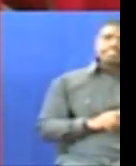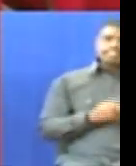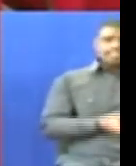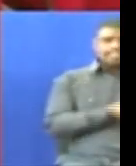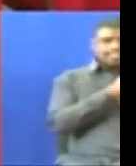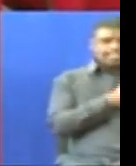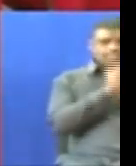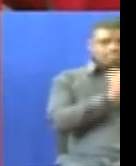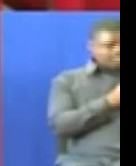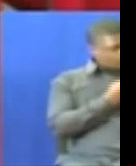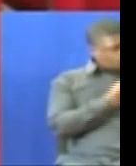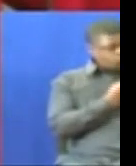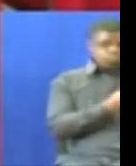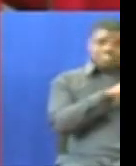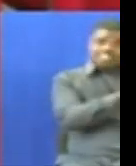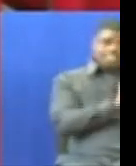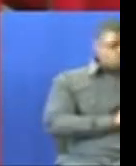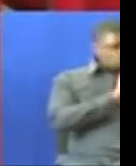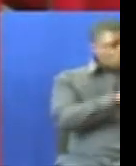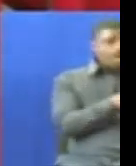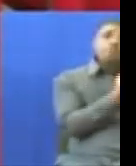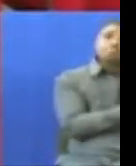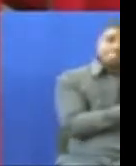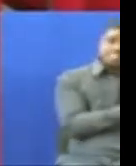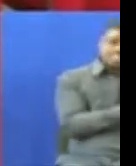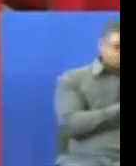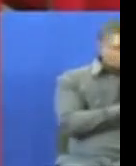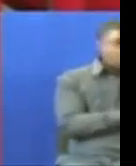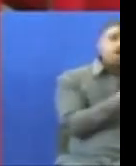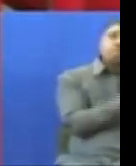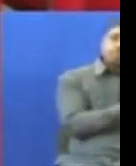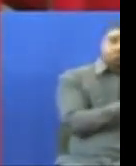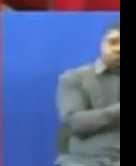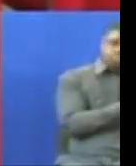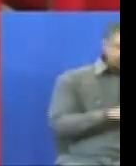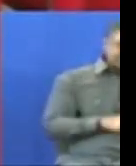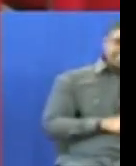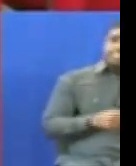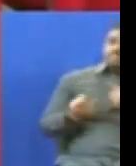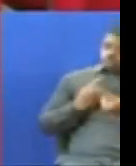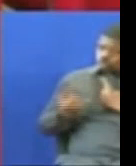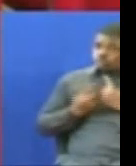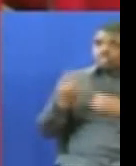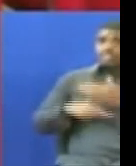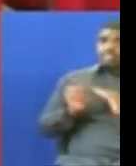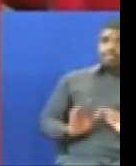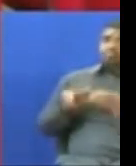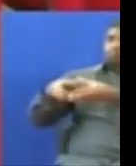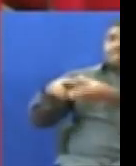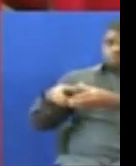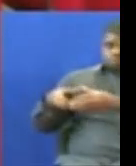Spika, ninapozungumza hivi ni mwaka wa pili kama si wa tatu, kwa sababu hili lilizungumzwa katika mkutano wa hadhara